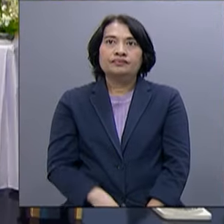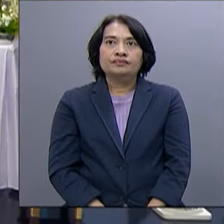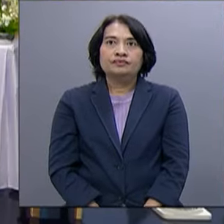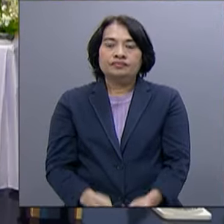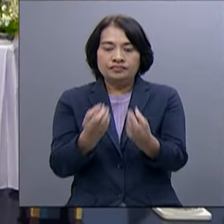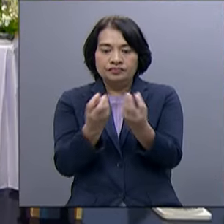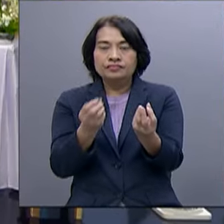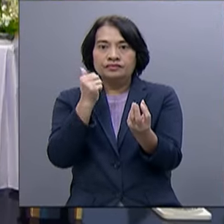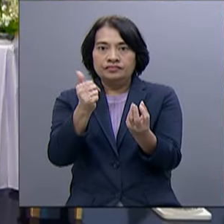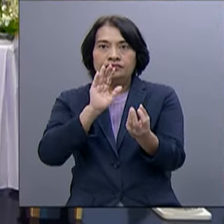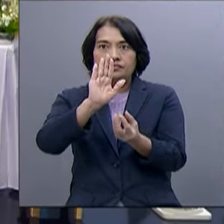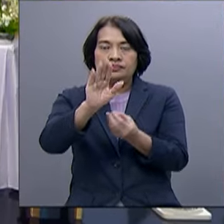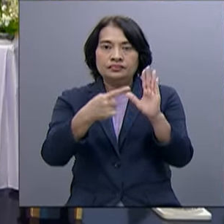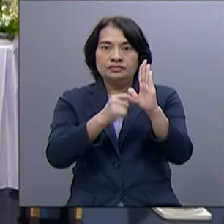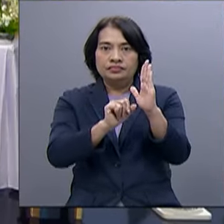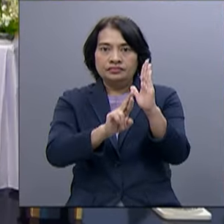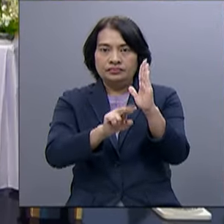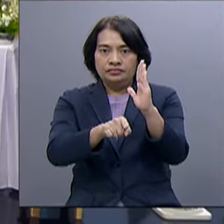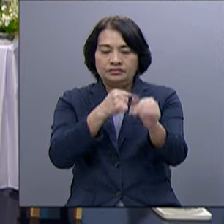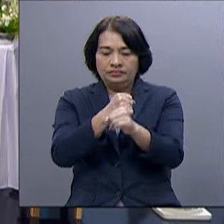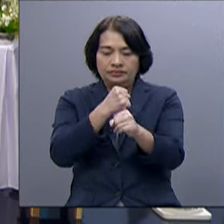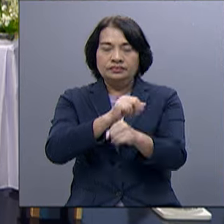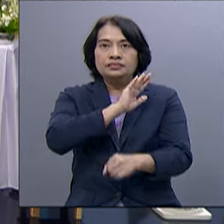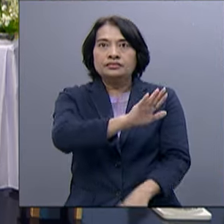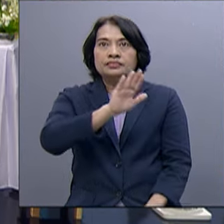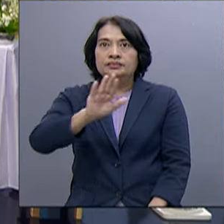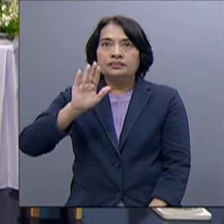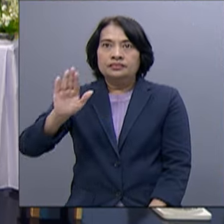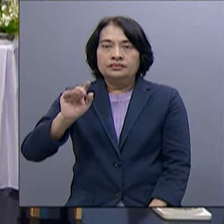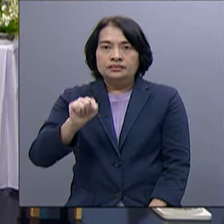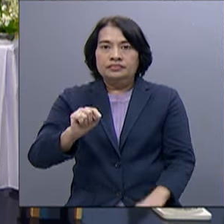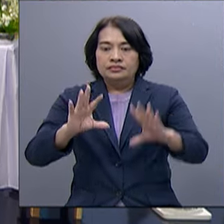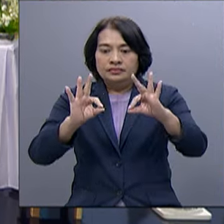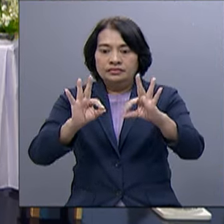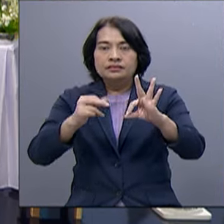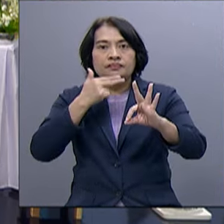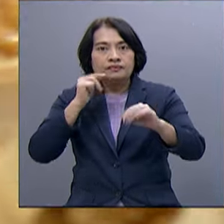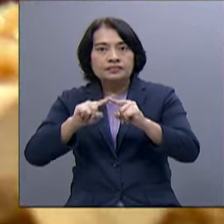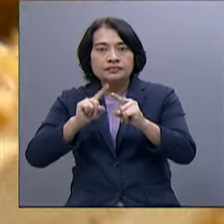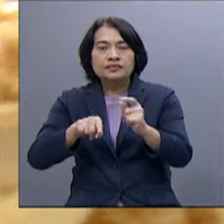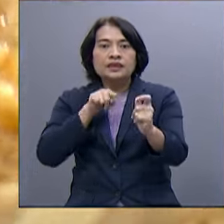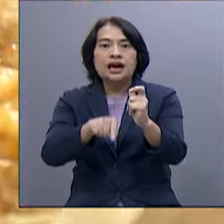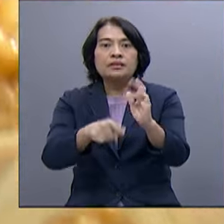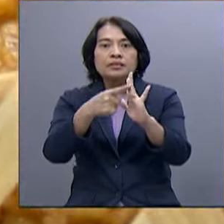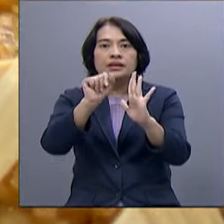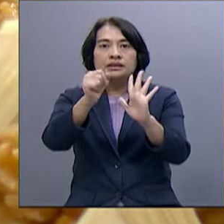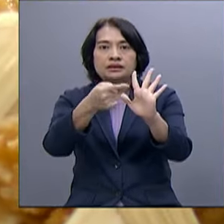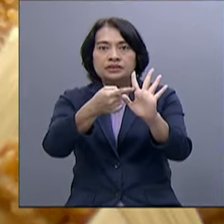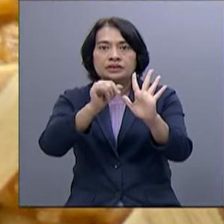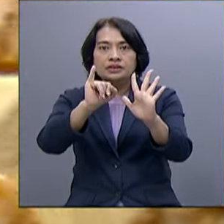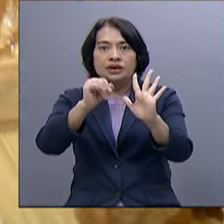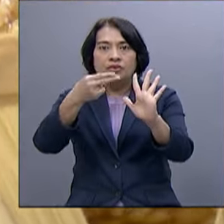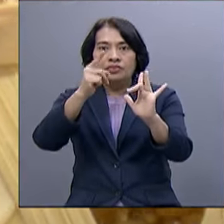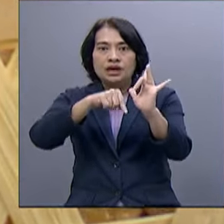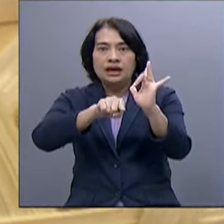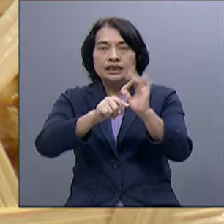ที่ชาวจังหวัดสระบุรีหลายๆอำเภอทำนะครับก็จะมีที่เด่นก็จะมีกระยาศาสตร์ของอำเภอเสาไห้แต่อันนี้เป็นกระยาศาสตร์ของอำเภอพุทธบาทนะครับ